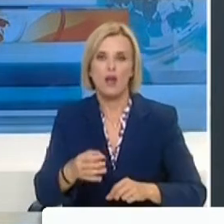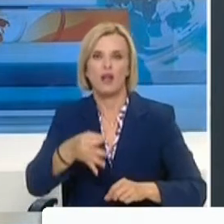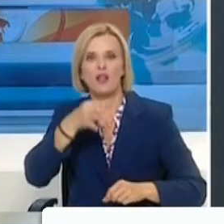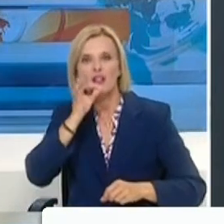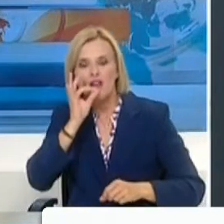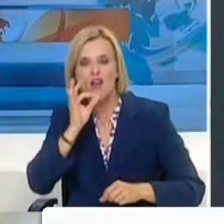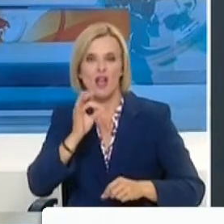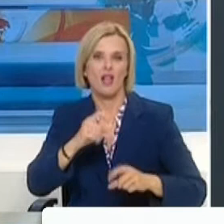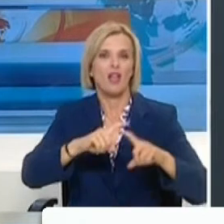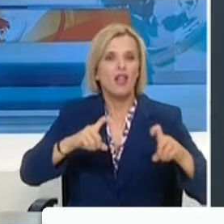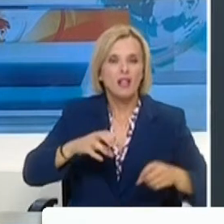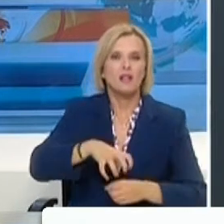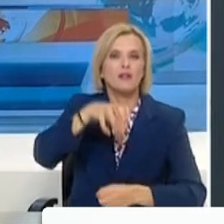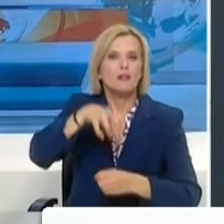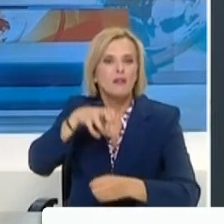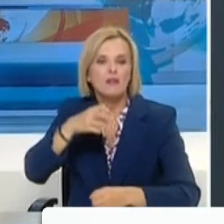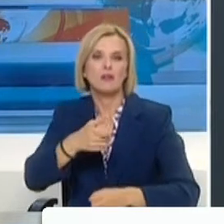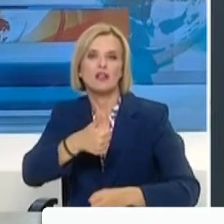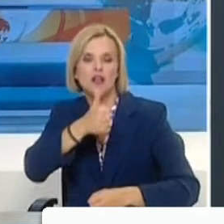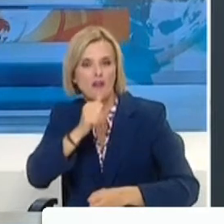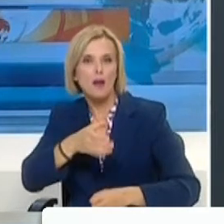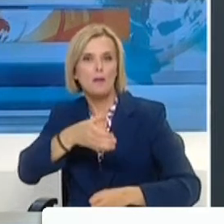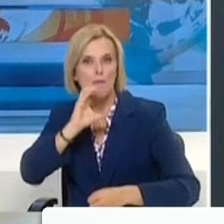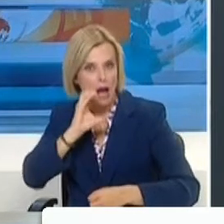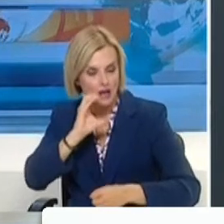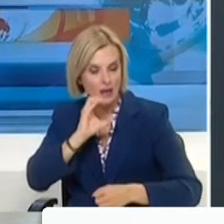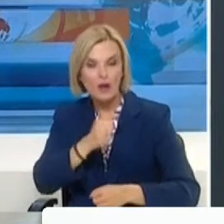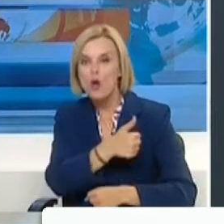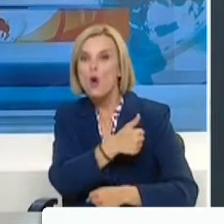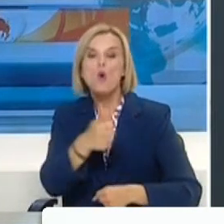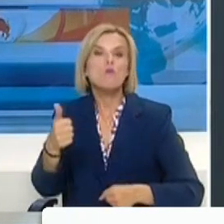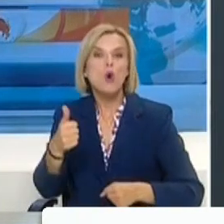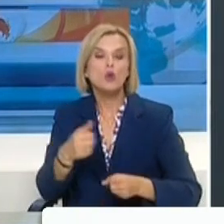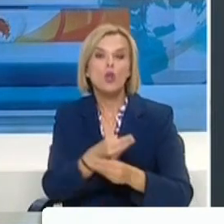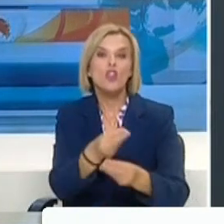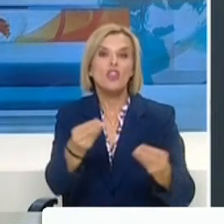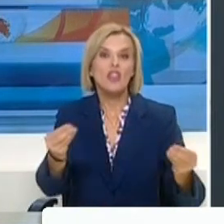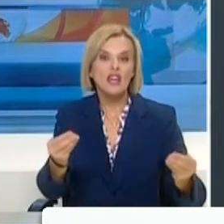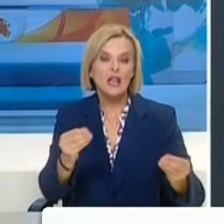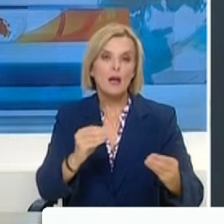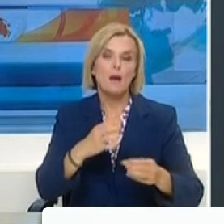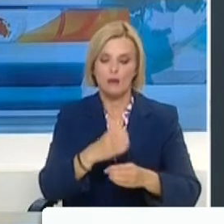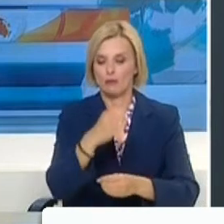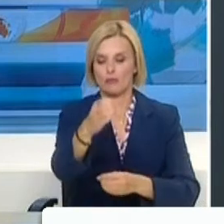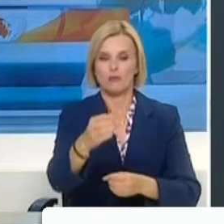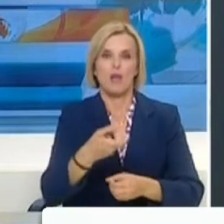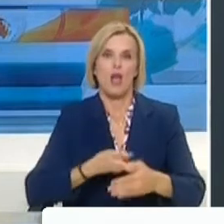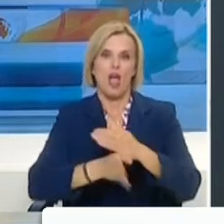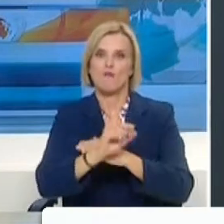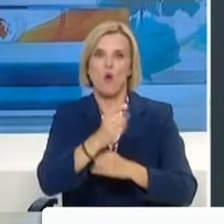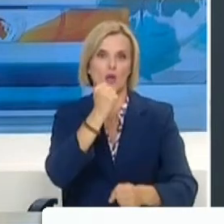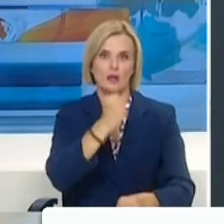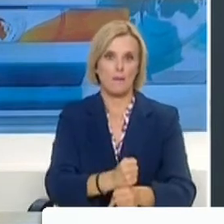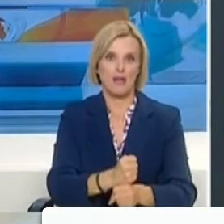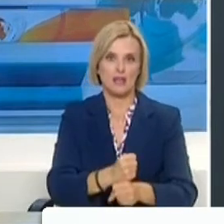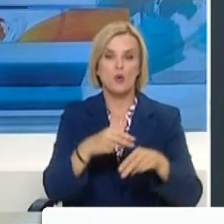Ήτη, Κηλικία, αναψυκτήρια, καφέ, μπαρ, λειτουργούν αποκλειστικά με διάθεση προϊόντων σε πακέτο take-away. Τα προϊόντα